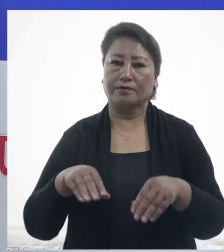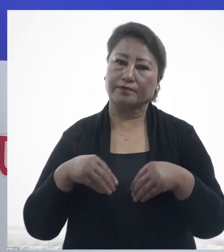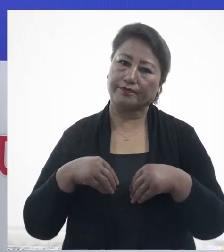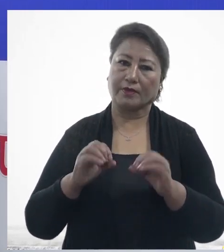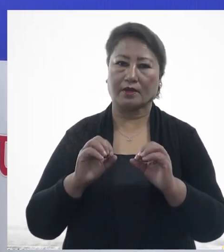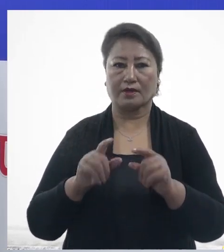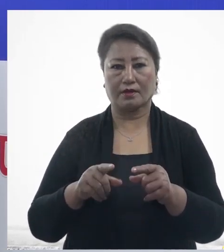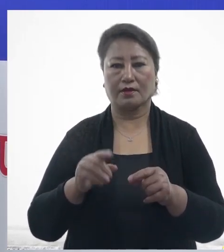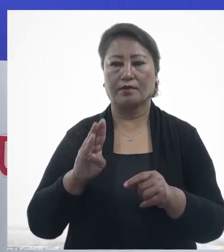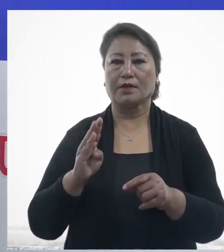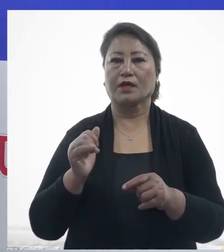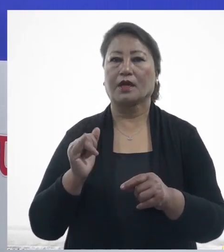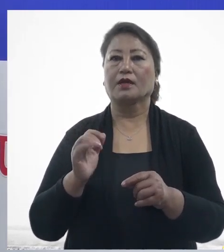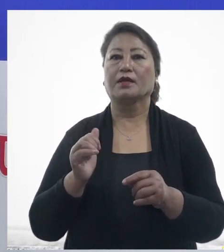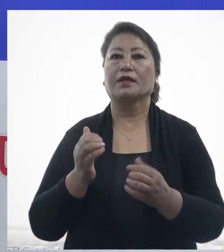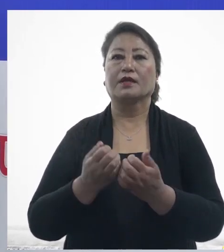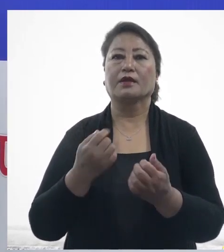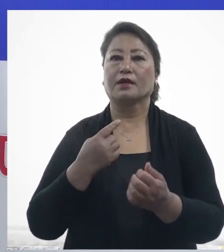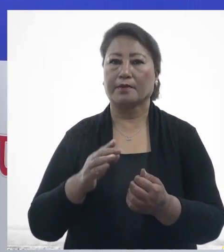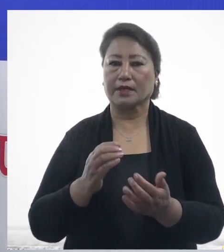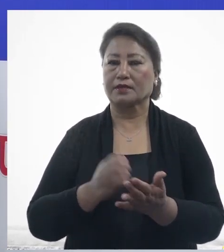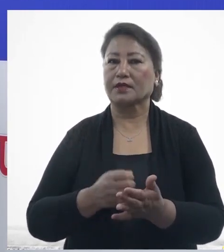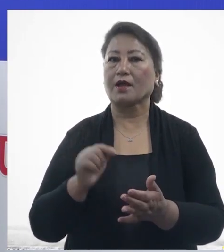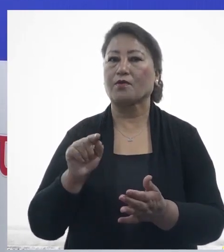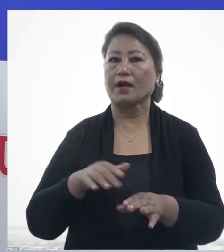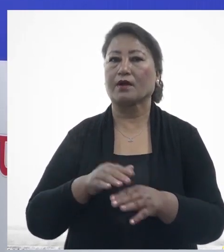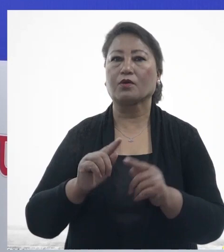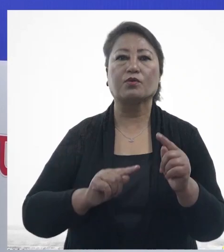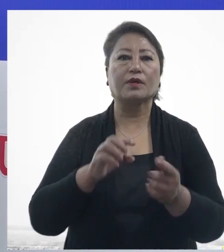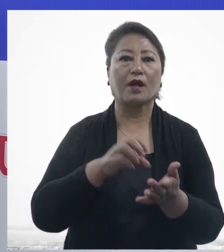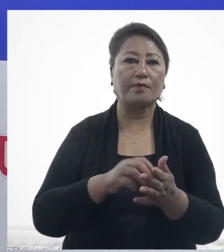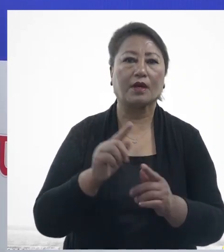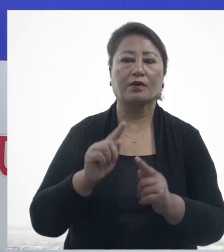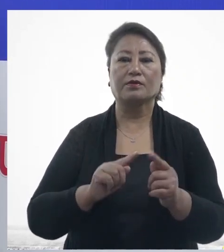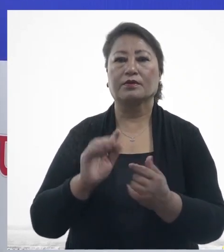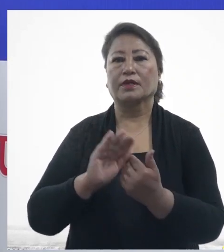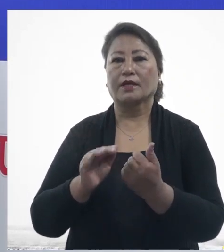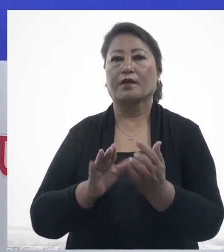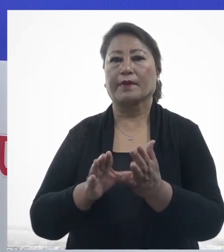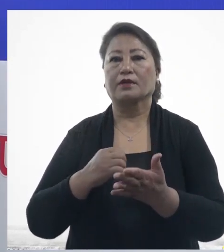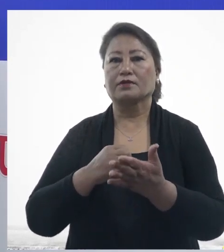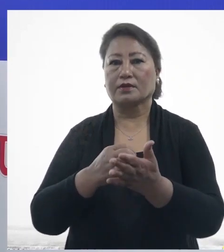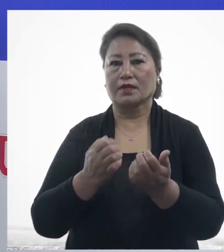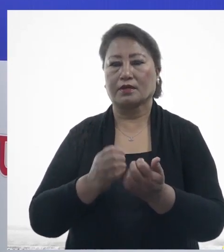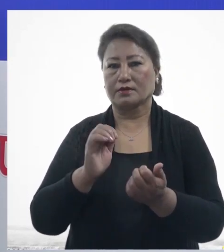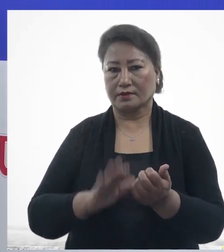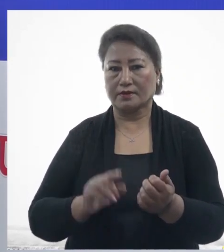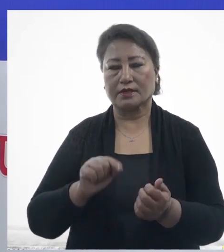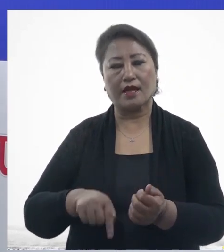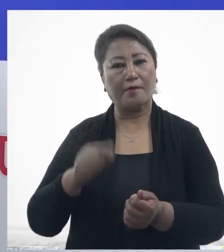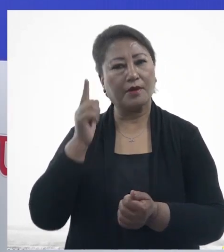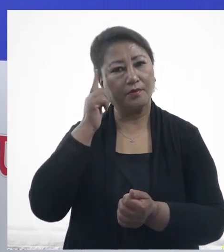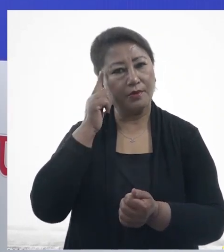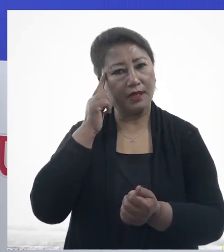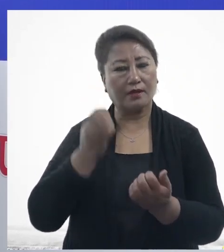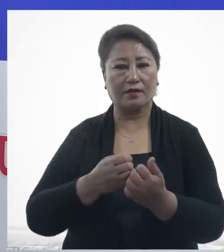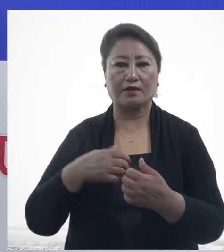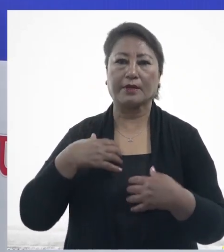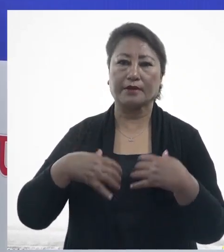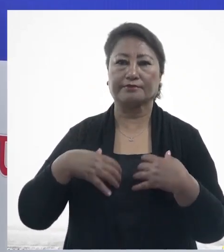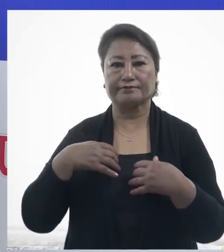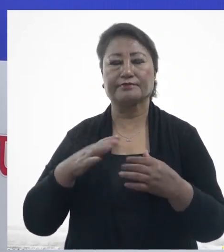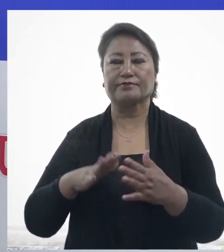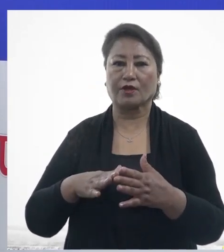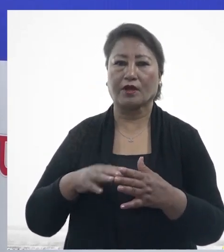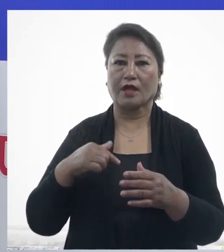मलाई बिहाले के गरिदिन्छ त भनेर भन्नुभयो भने हामीले चाहिँ उहाँलाई कुन ठाउँमा कुन रूपमा सहयोग गर्न सक्छौँ त्यसमा हामी विचार गर्न हामी एकदमै आतुर पनि छौँ, किन हाम्रो